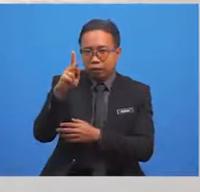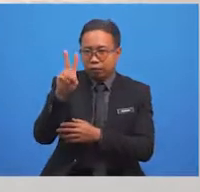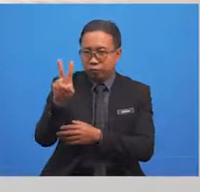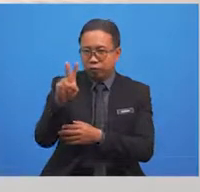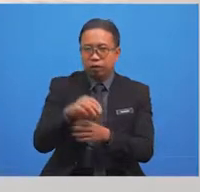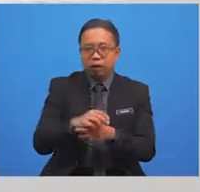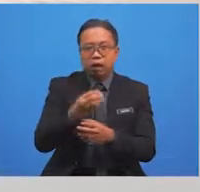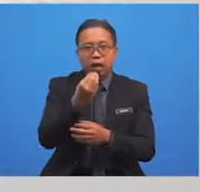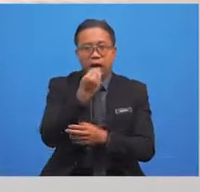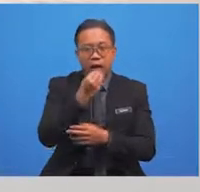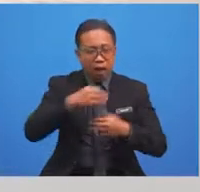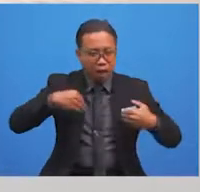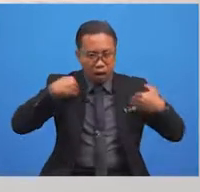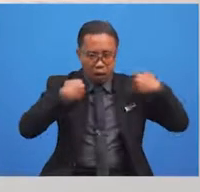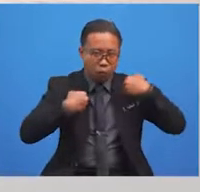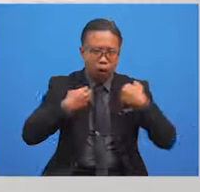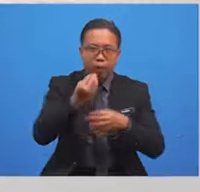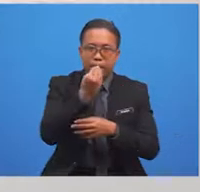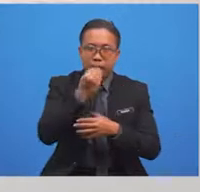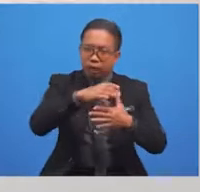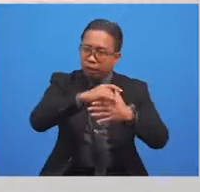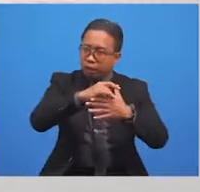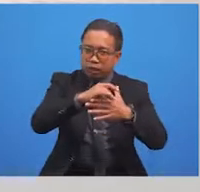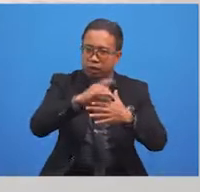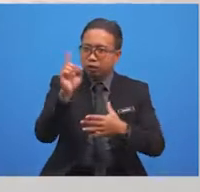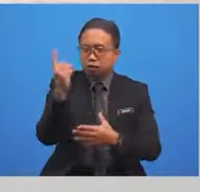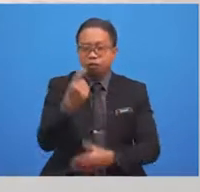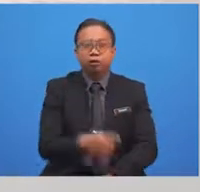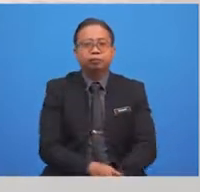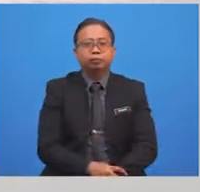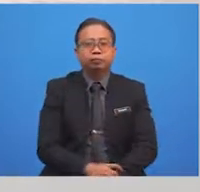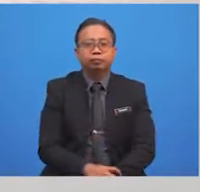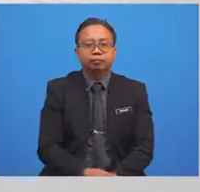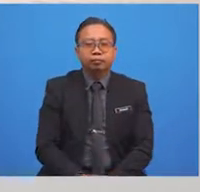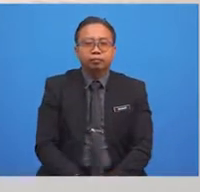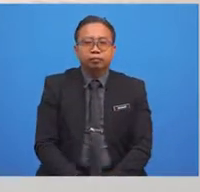iaitu haiwan yang memakan daging sahaja.